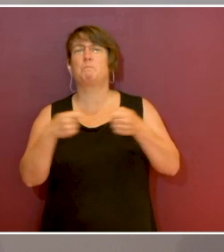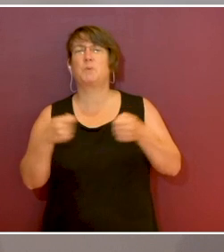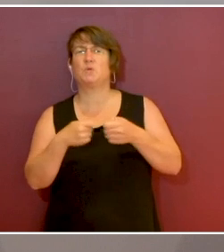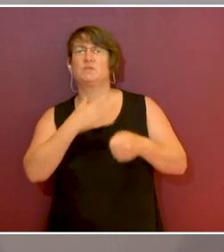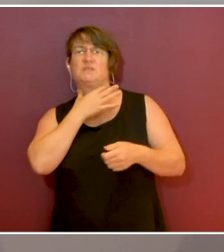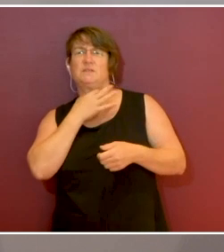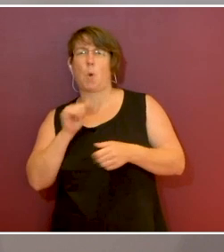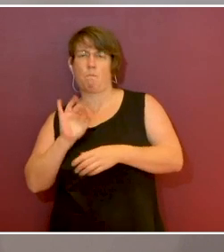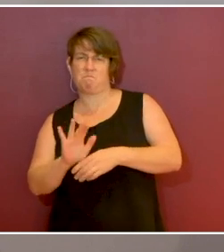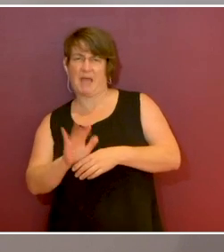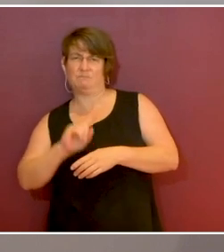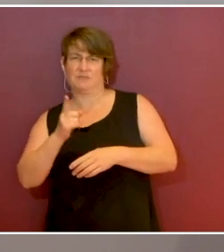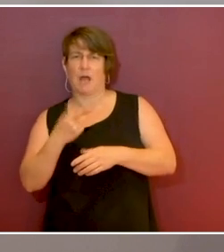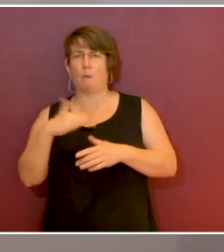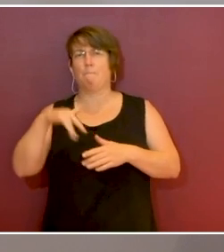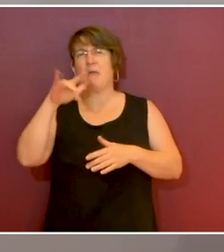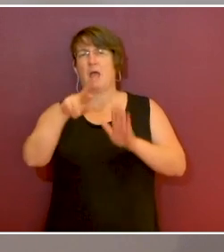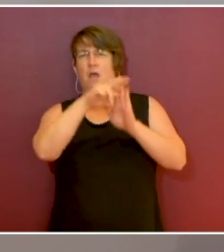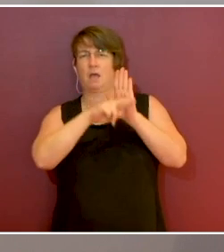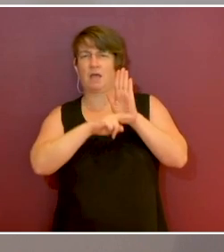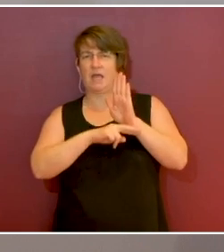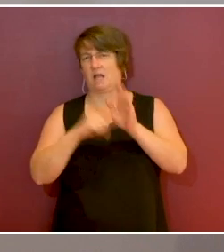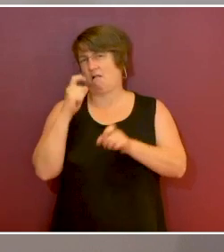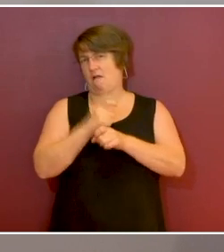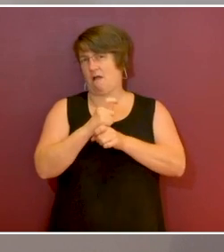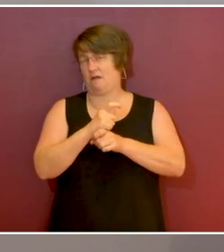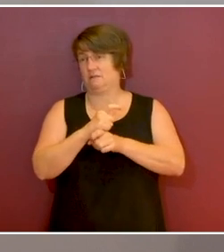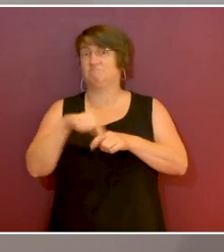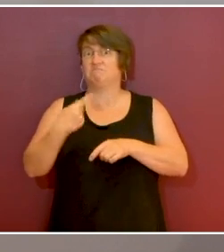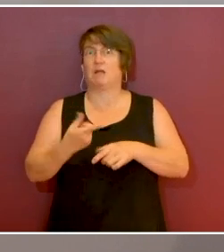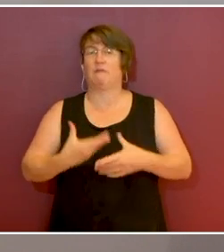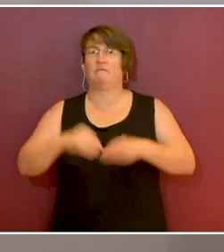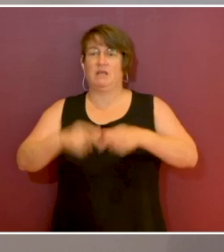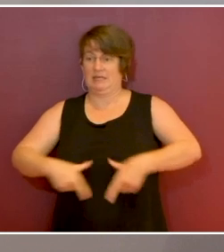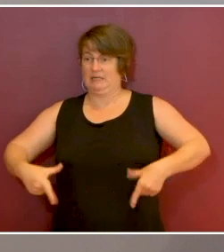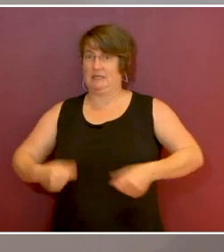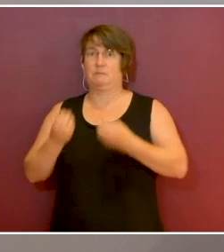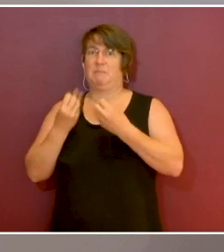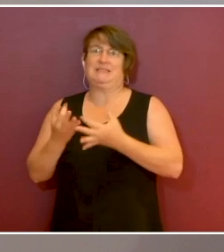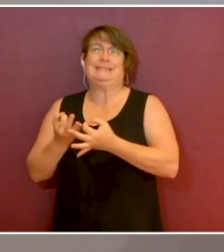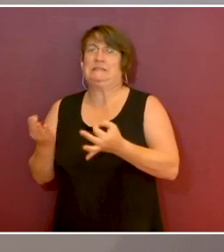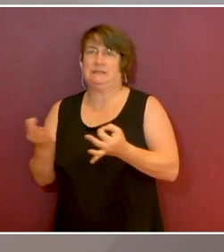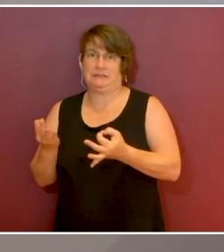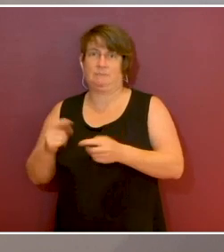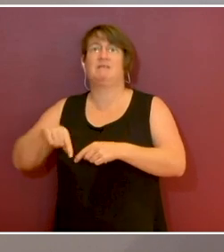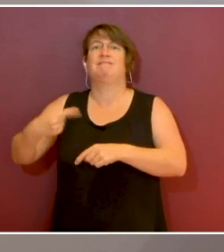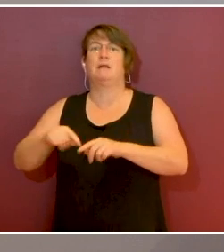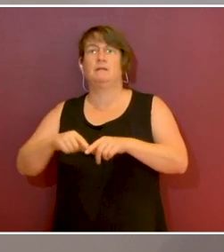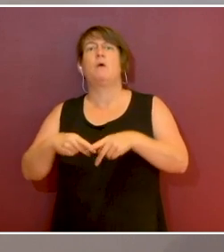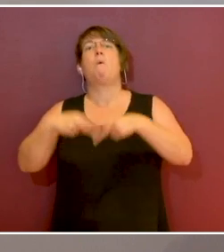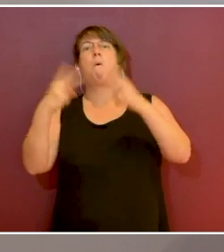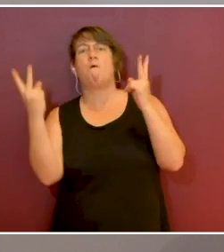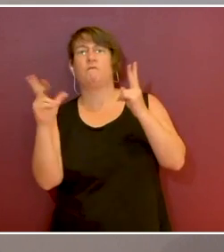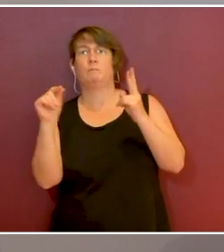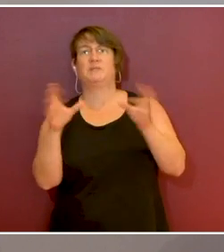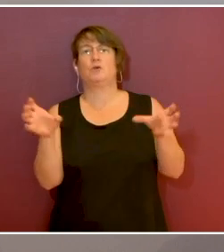dass in den Kitas zunächst nichts mehr stattfinden konnte, später dann auch in konstanten Gruppen betreut